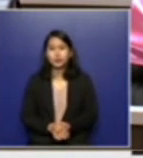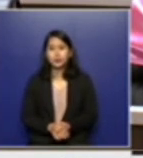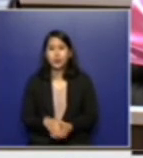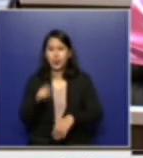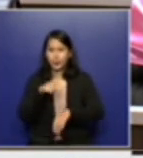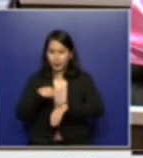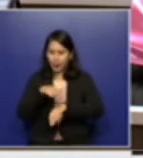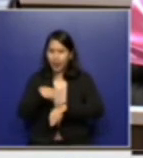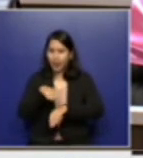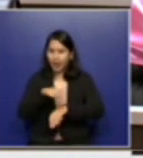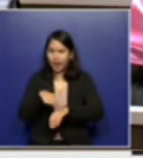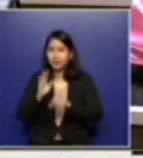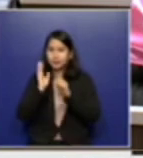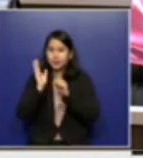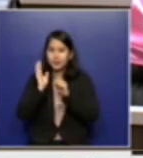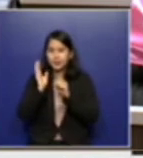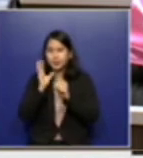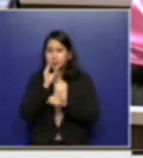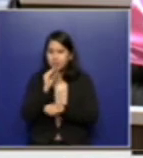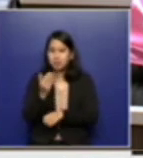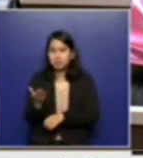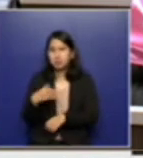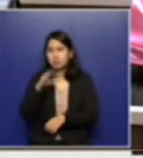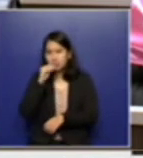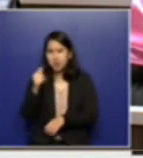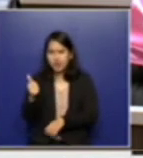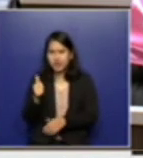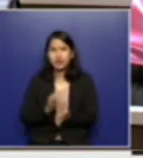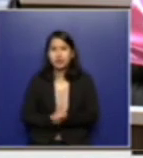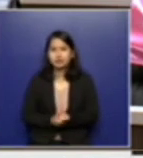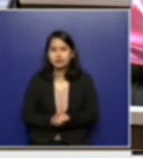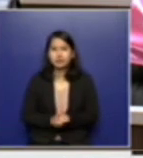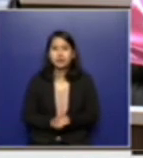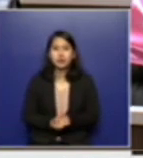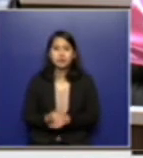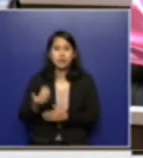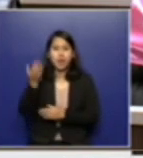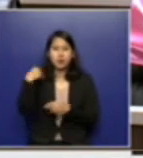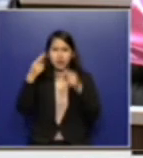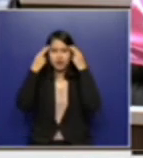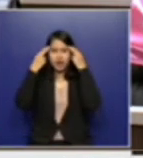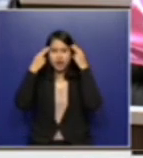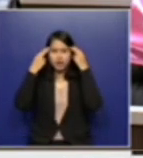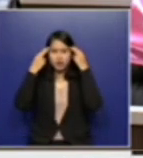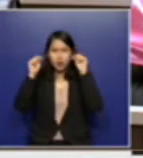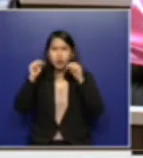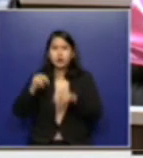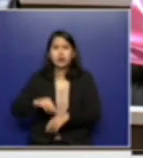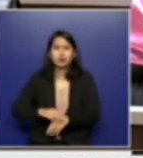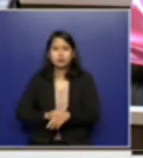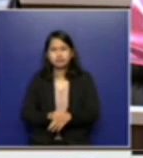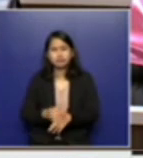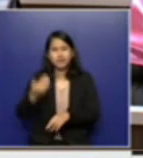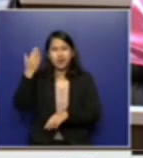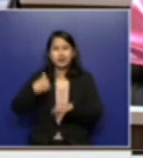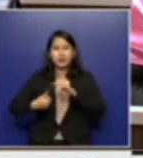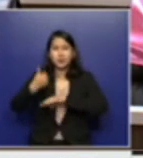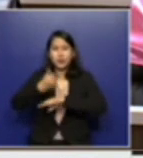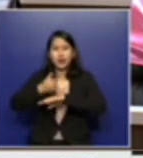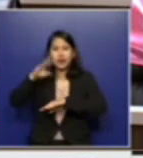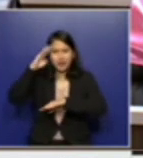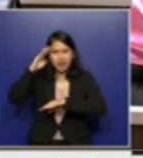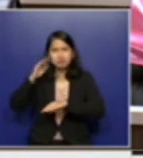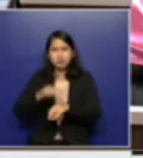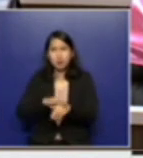ผมว่าท่านสื่อสารดีกว่าท่านนายกผมนึกถึงภาพตอนท่านนายกเป็นผบ.ทบ.เมื่อปี 57-58 เนี่ยตอนนั้นท่านมีภาวะความ